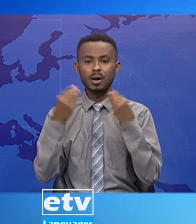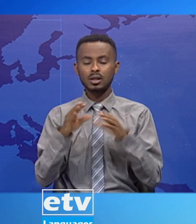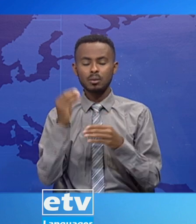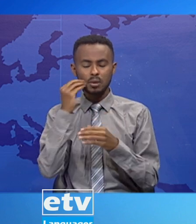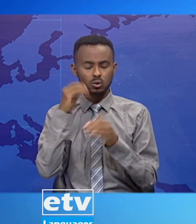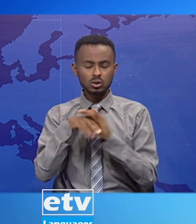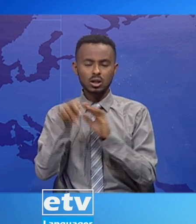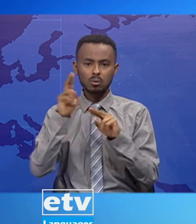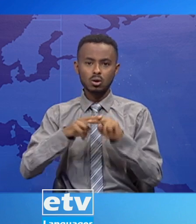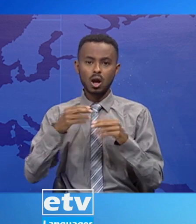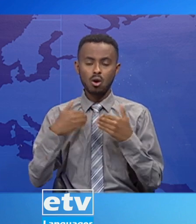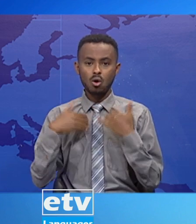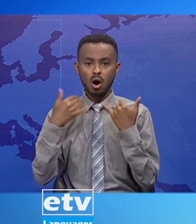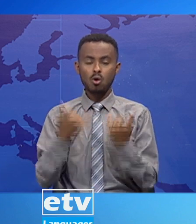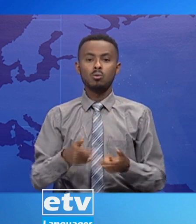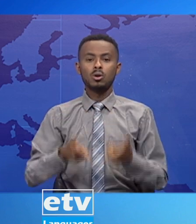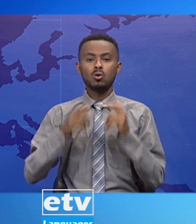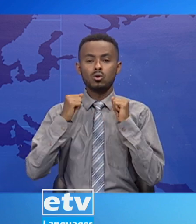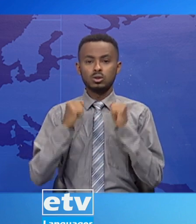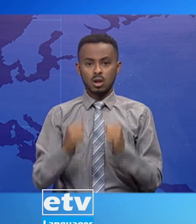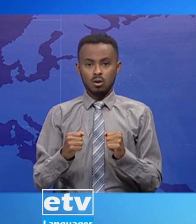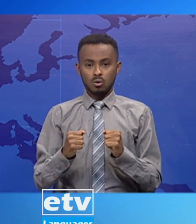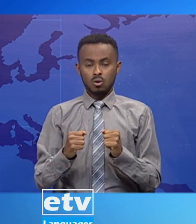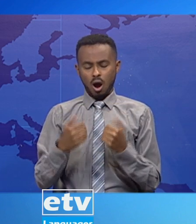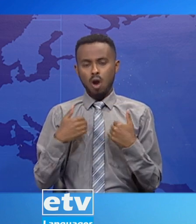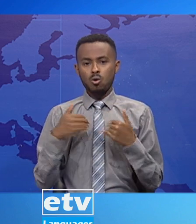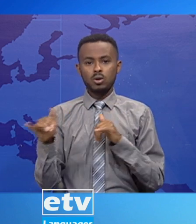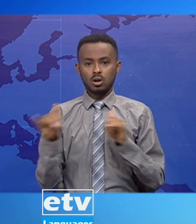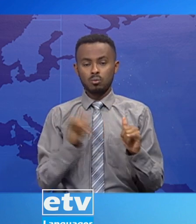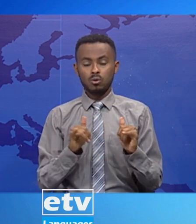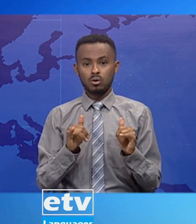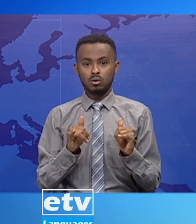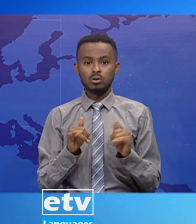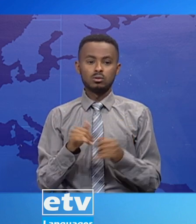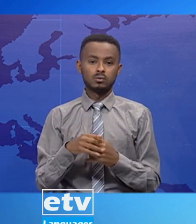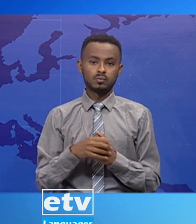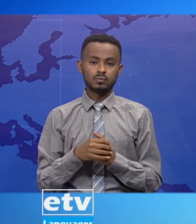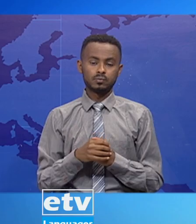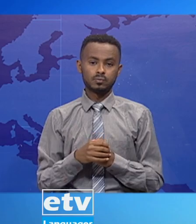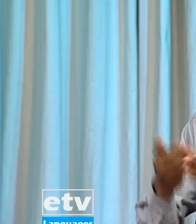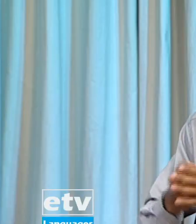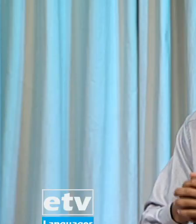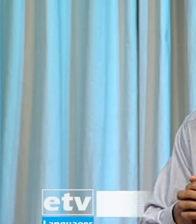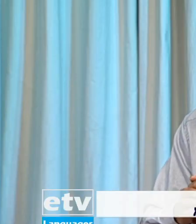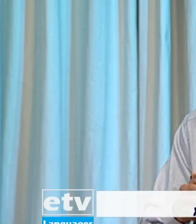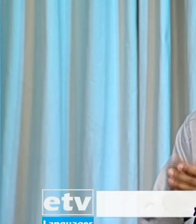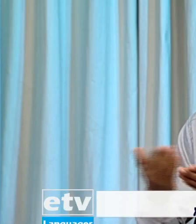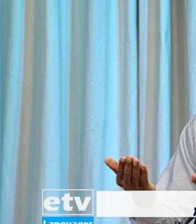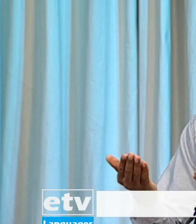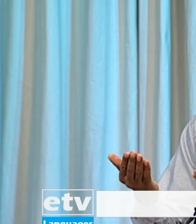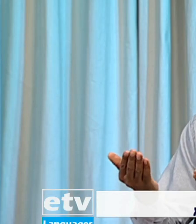ውስጥ ተቀምጠው ያሉ አሁንም ሊኖሩ ይችላሉ አሉም ደግሞ ያው ሲዲዮ አልቆ ለፌዴሬሽኑ አስረክባችሁታል